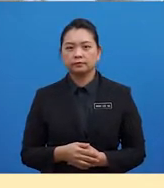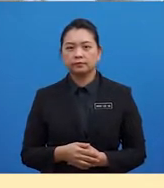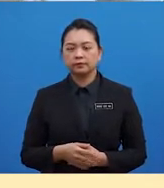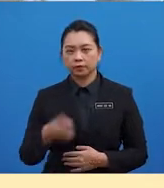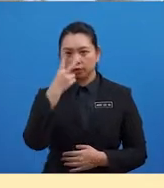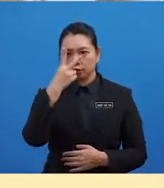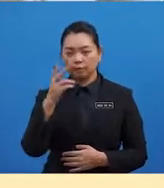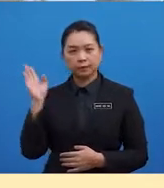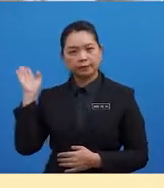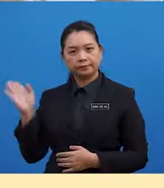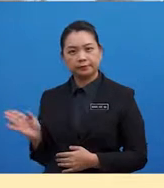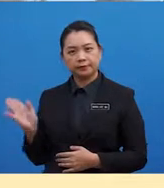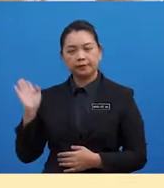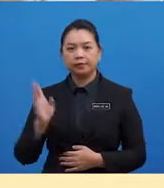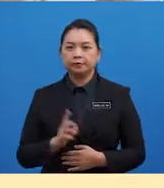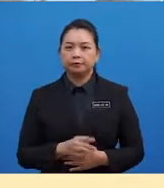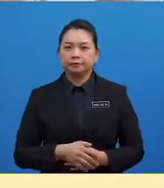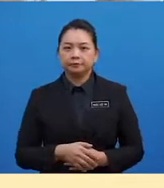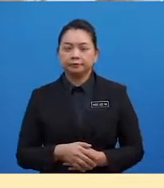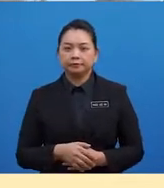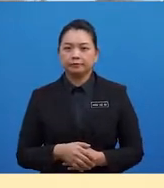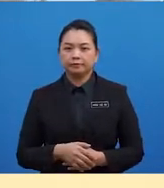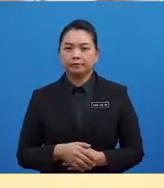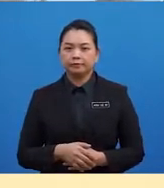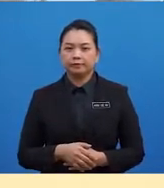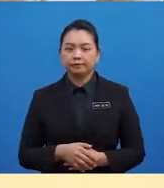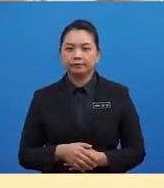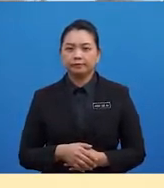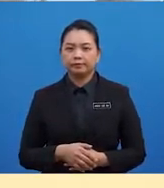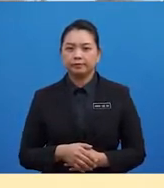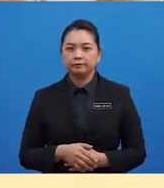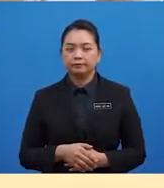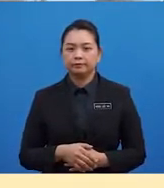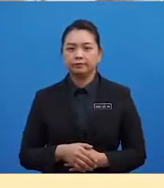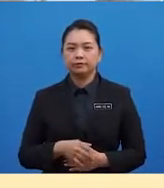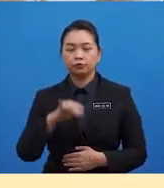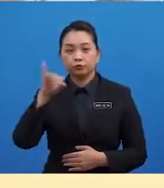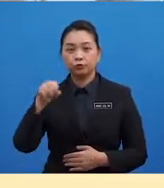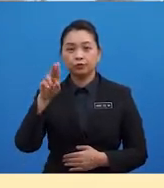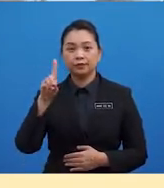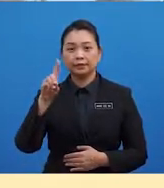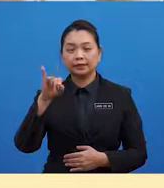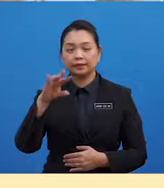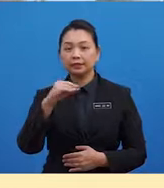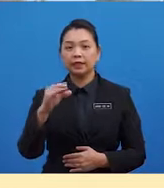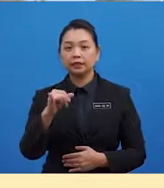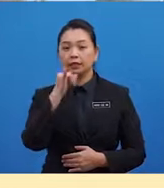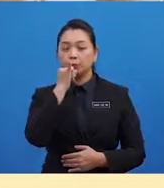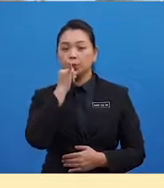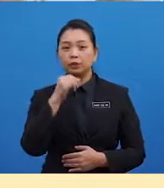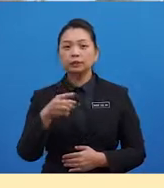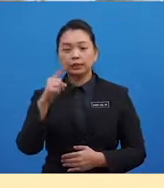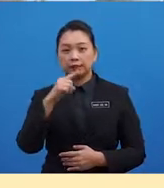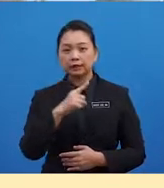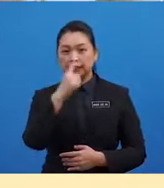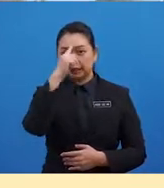murid-murid, sila lihat pada paparan di sebelah cikgu. Judy dan ibunya sedang berada di India